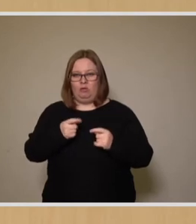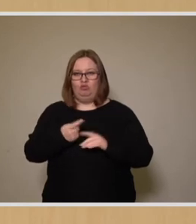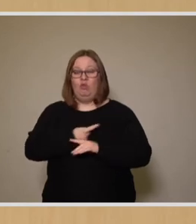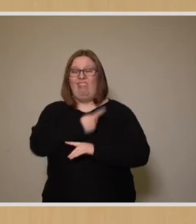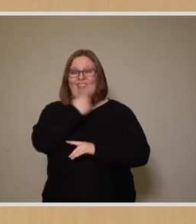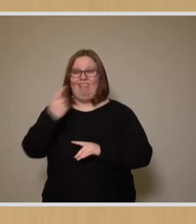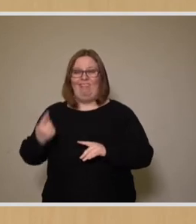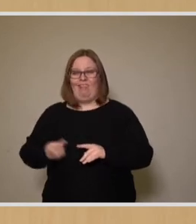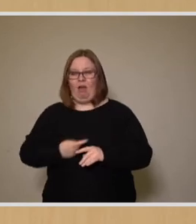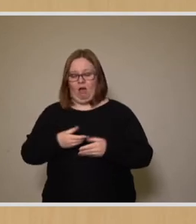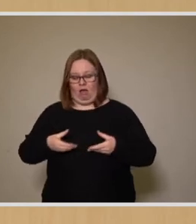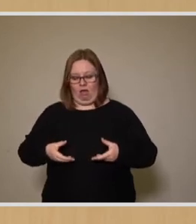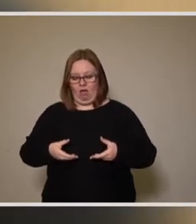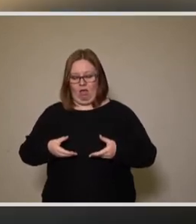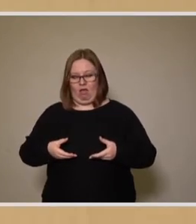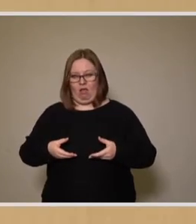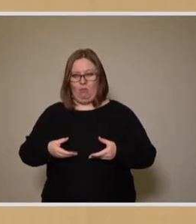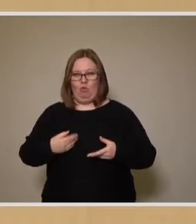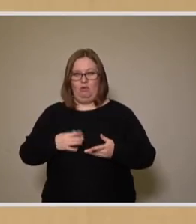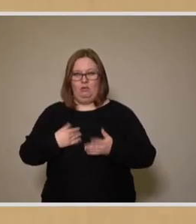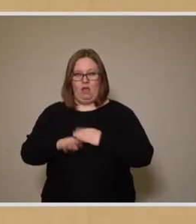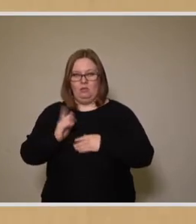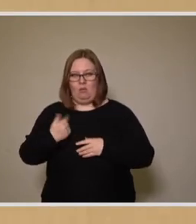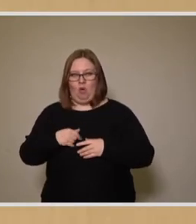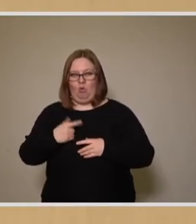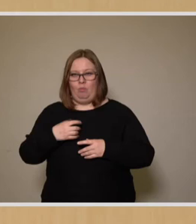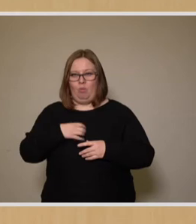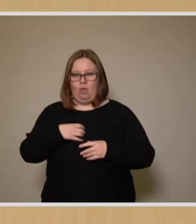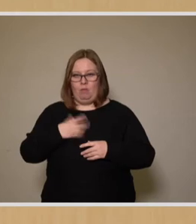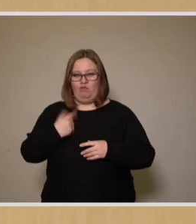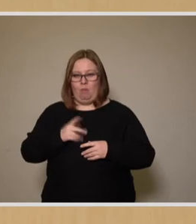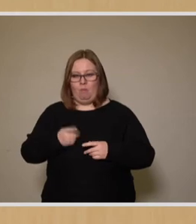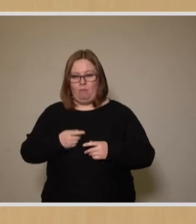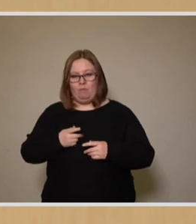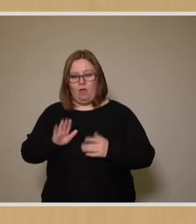auf. Insoweit würden wir damit komplett die Bindefrist des Bieters reißen.